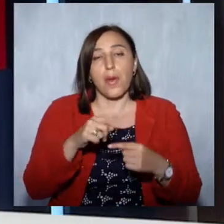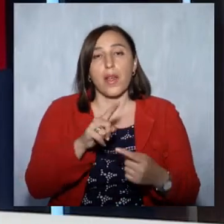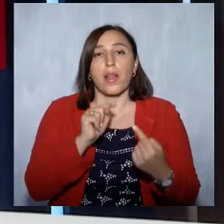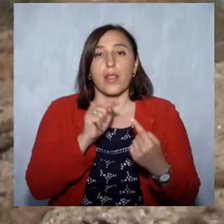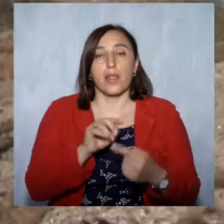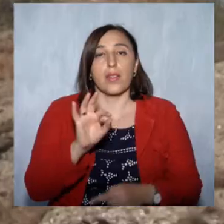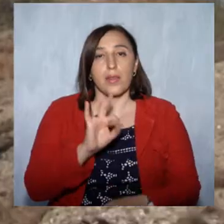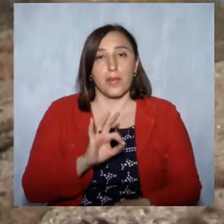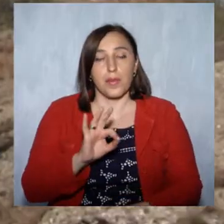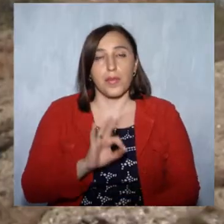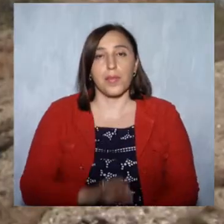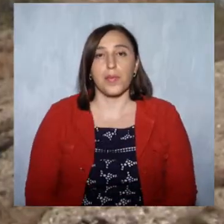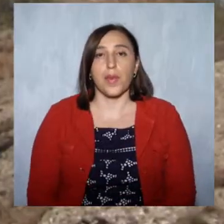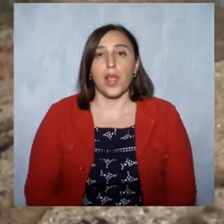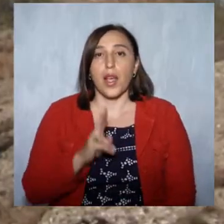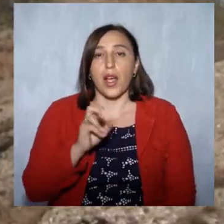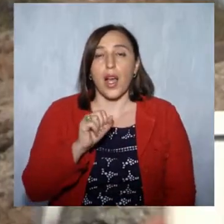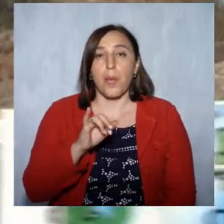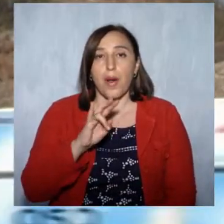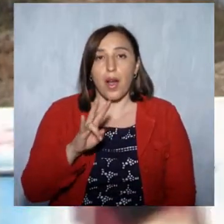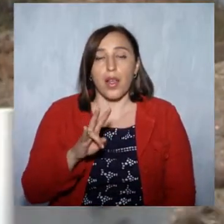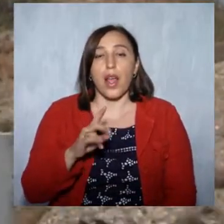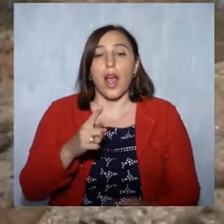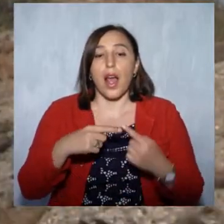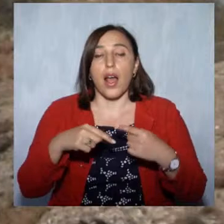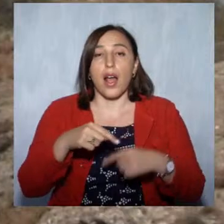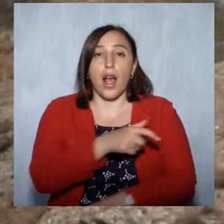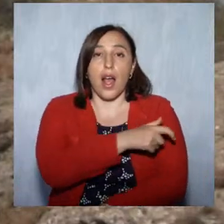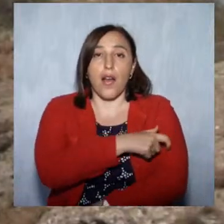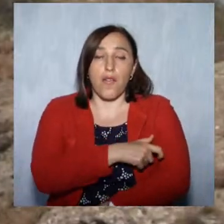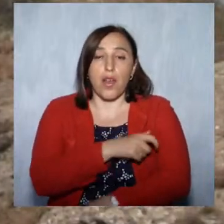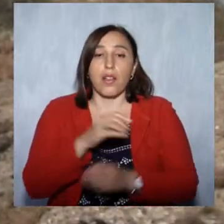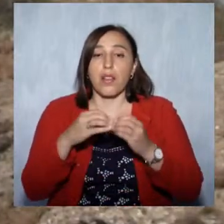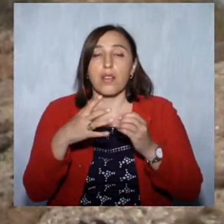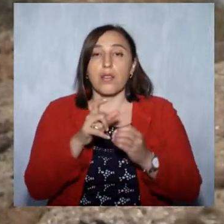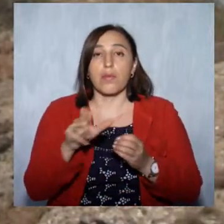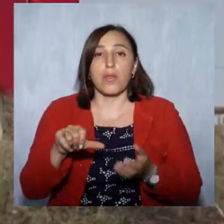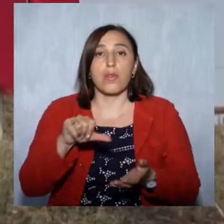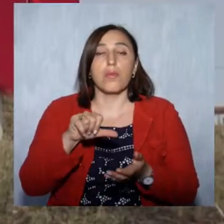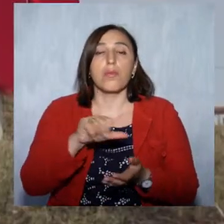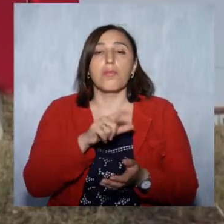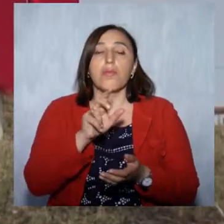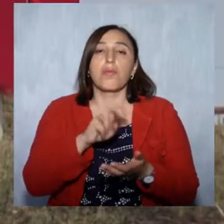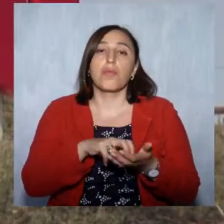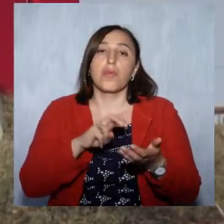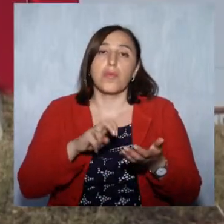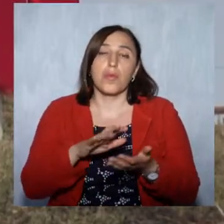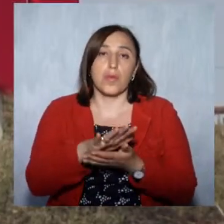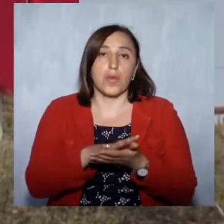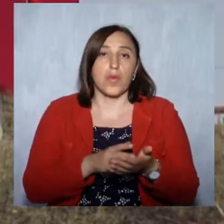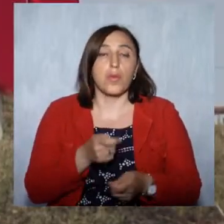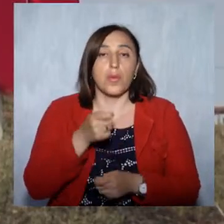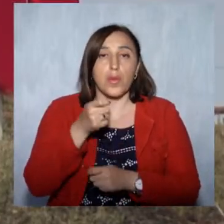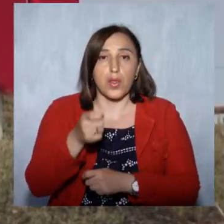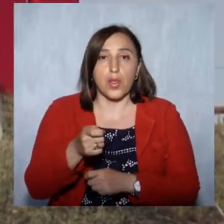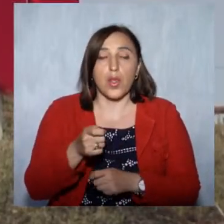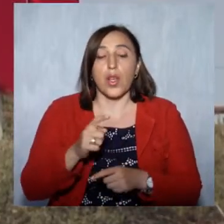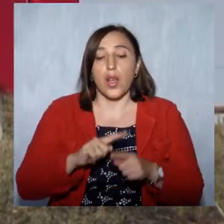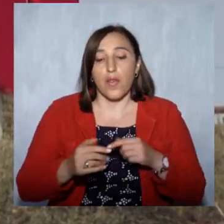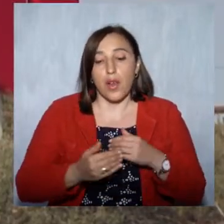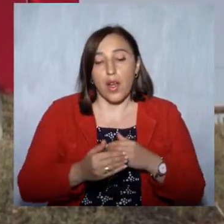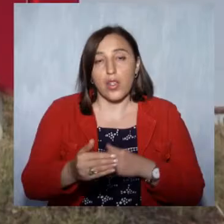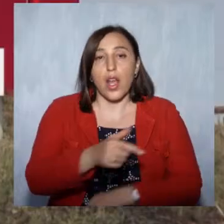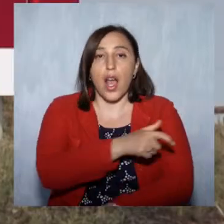դեմ։ Կապանում ավականու 15 անդամներից 8-ը հրաժարական են ներկայացրել և առաջիկայում պետք է նշանակվեն